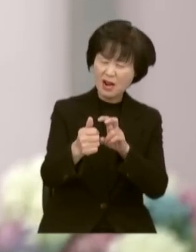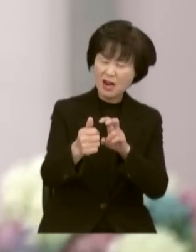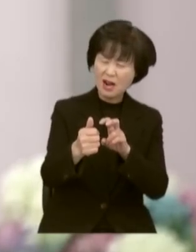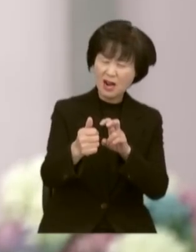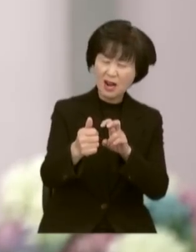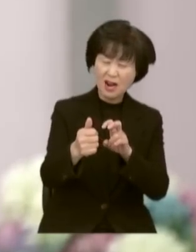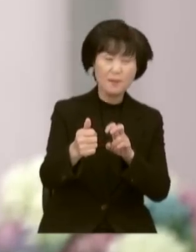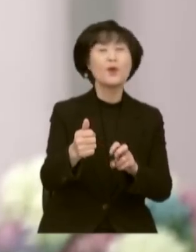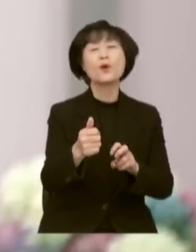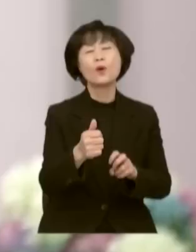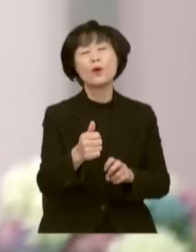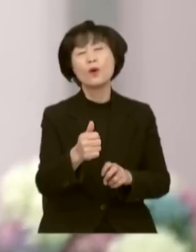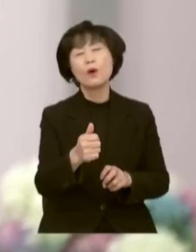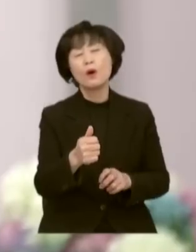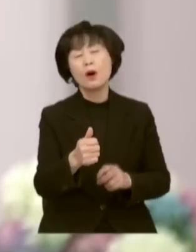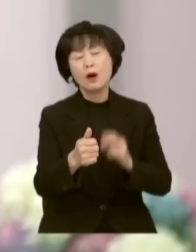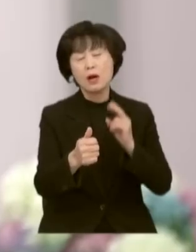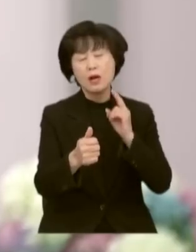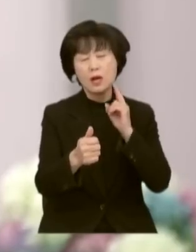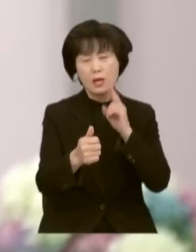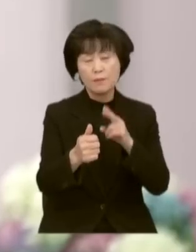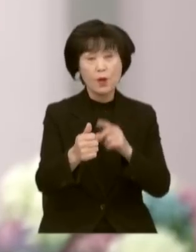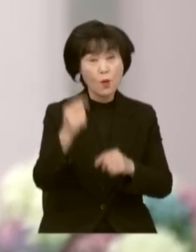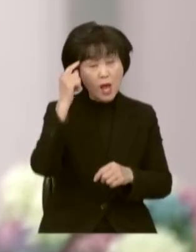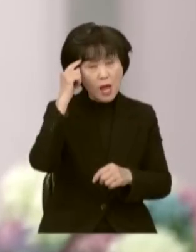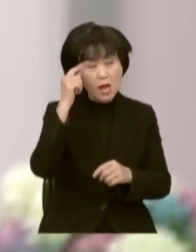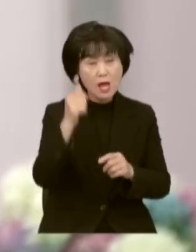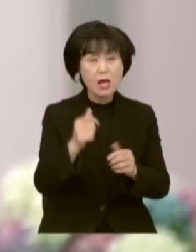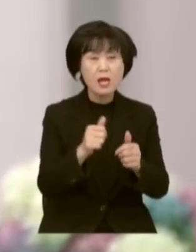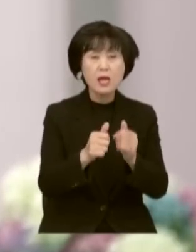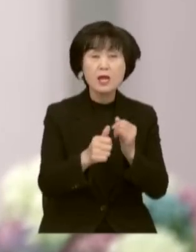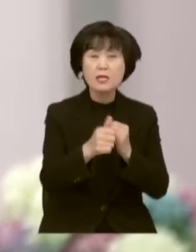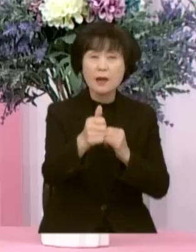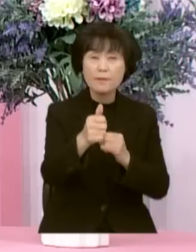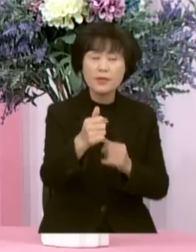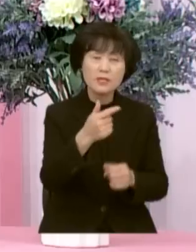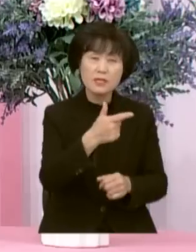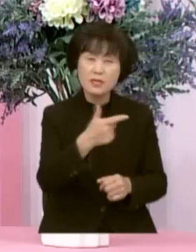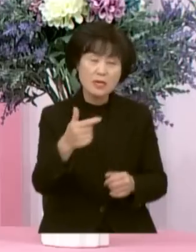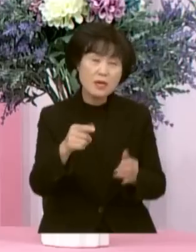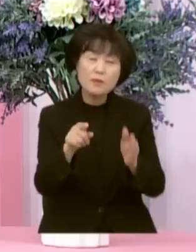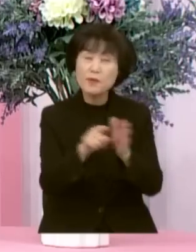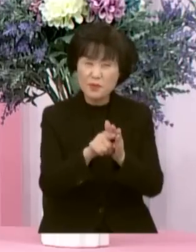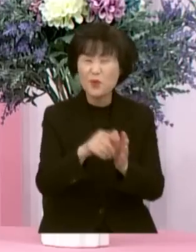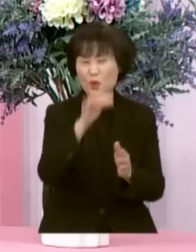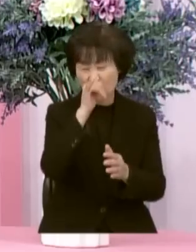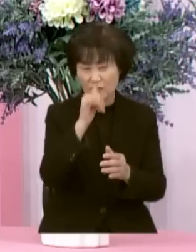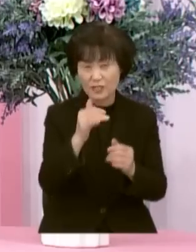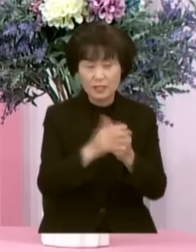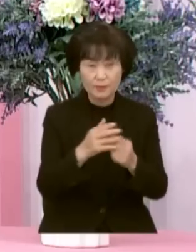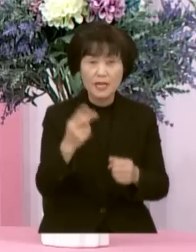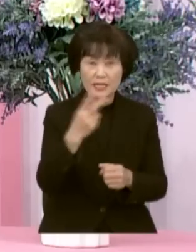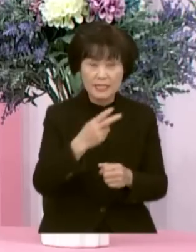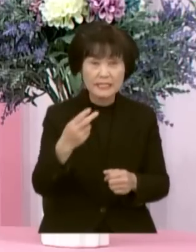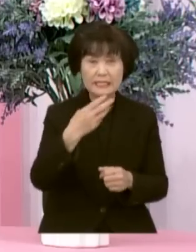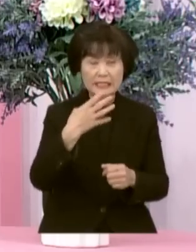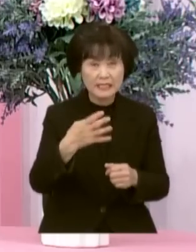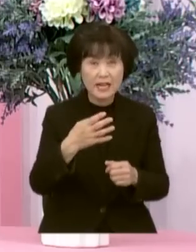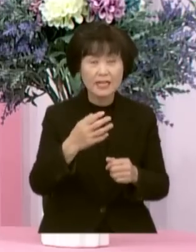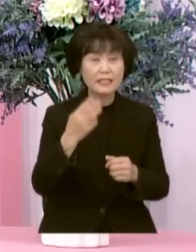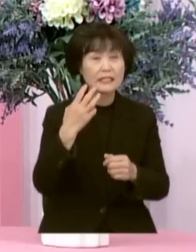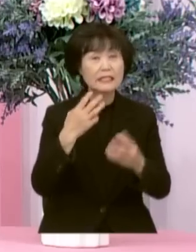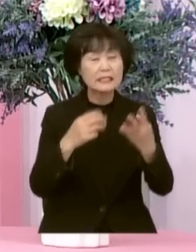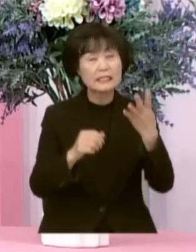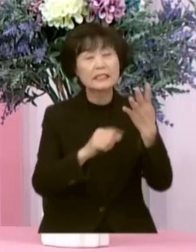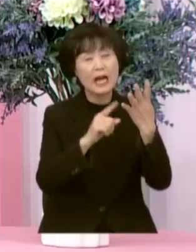싶고 증오심. 왜냐하면 그 사람을 너무 믿었었거든요. 2004년에 이혼을 했어요. 4월 달에